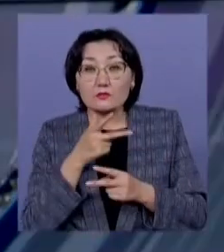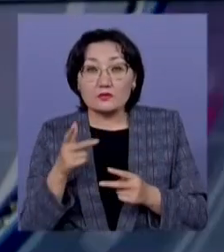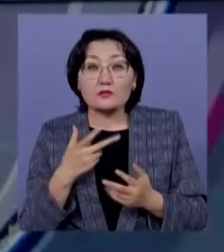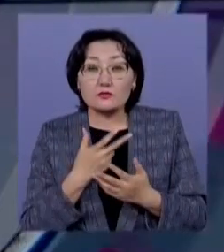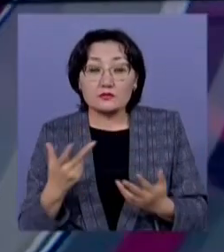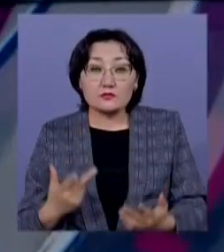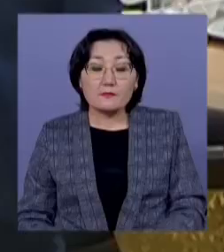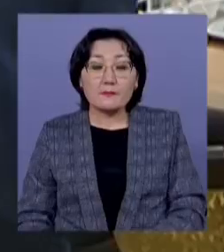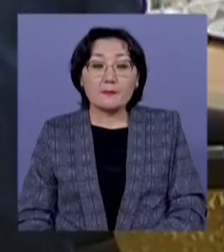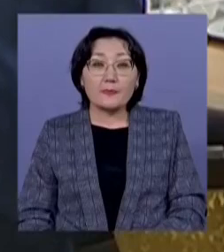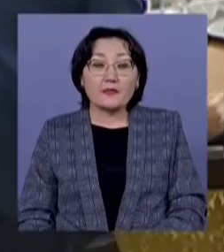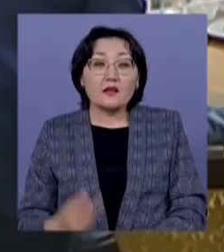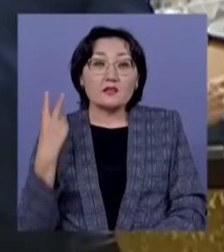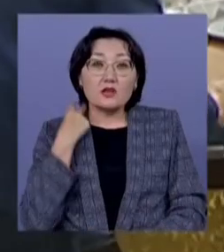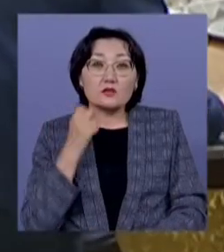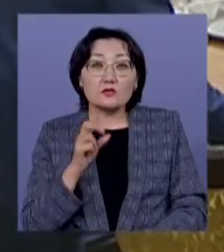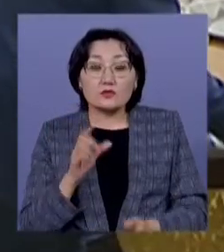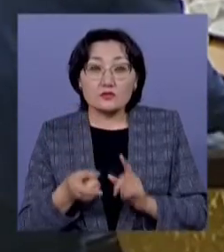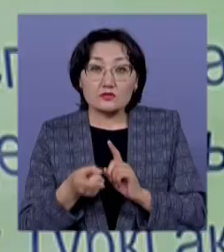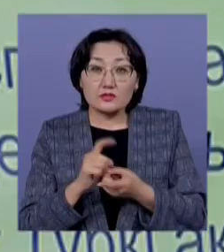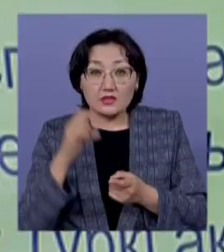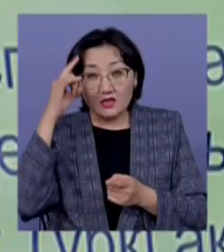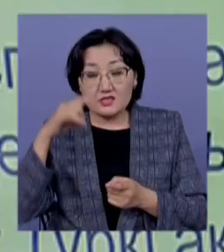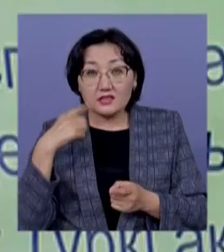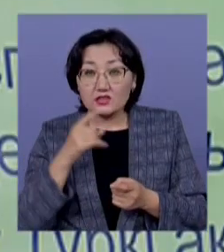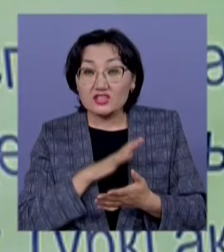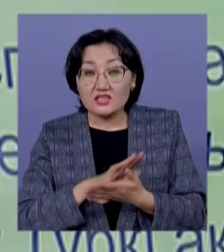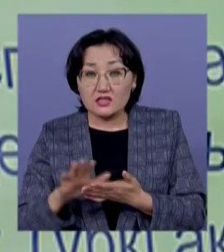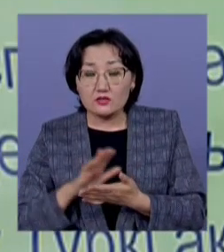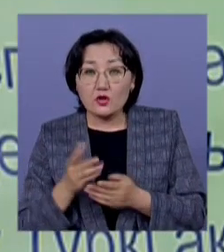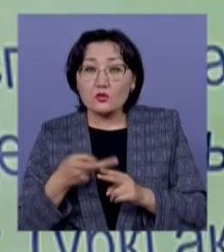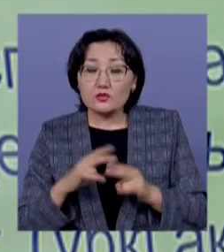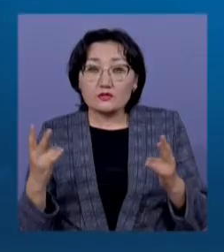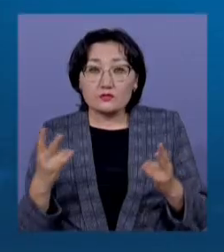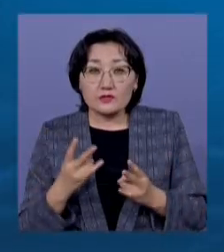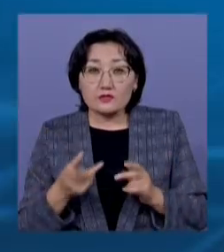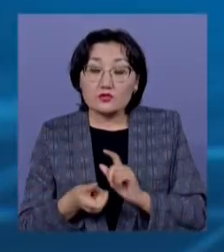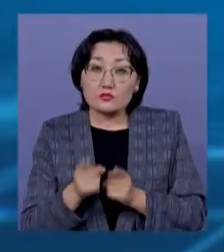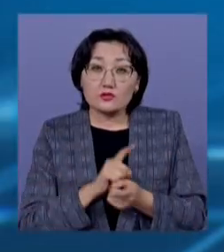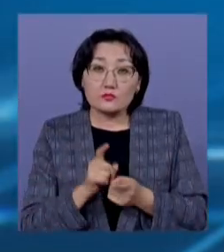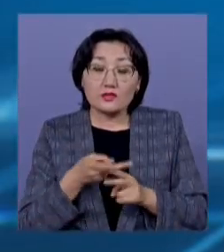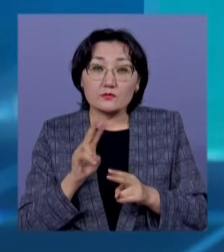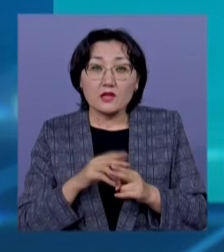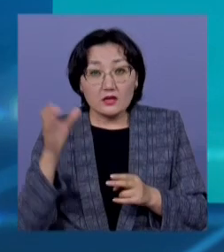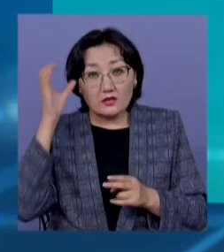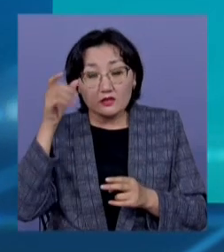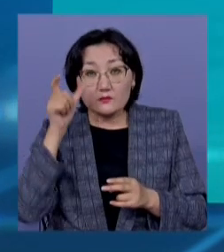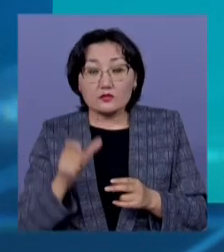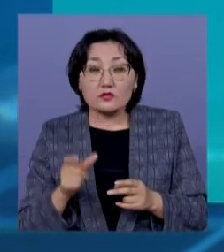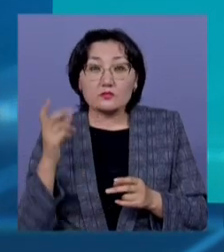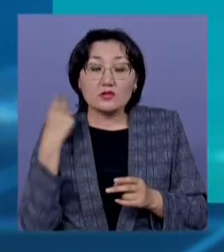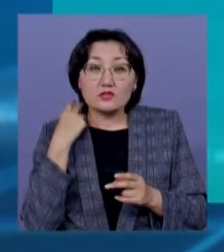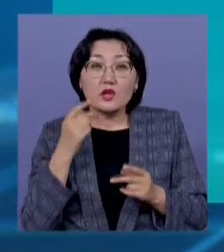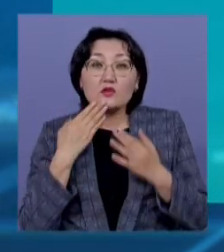білсек. Латын әліпбиіне көшу қазақ тілінің тазалығы үшін аса қажетті реформа. Осылай деген ғалымдар әліпбидің